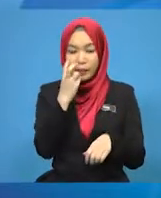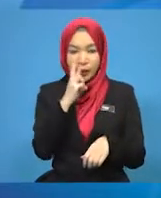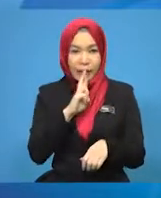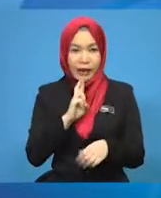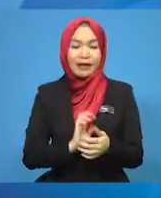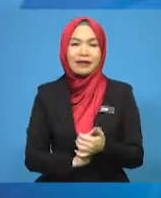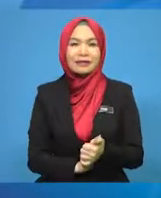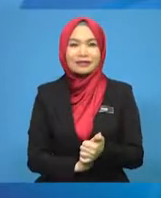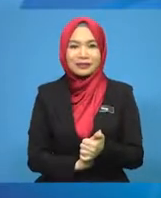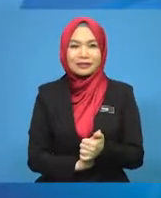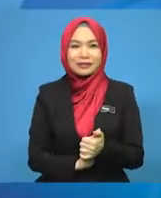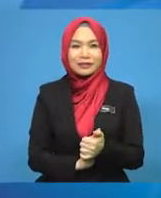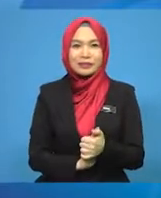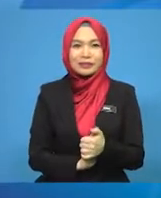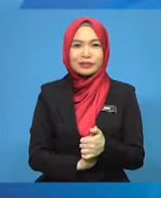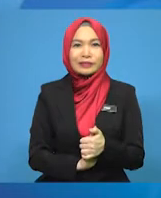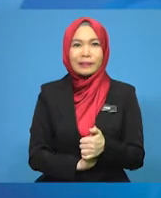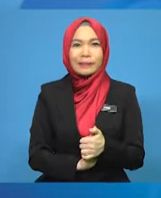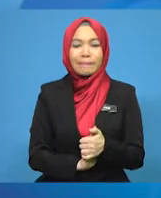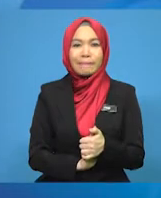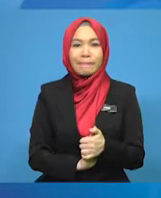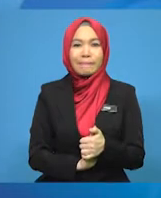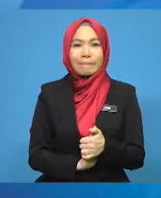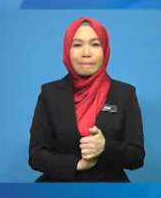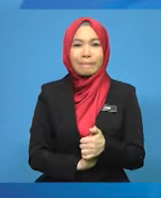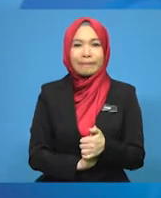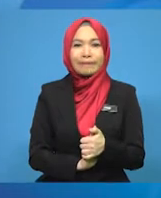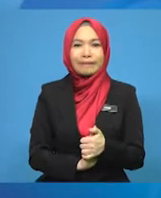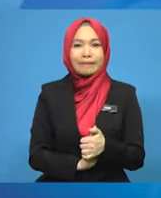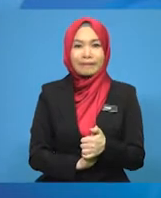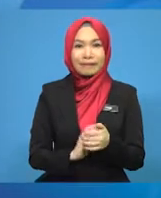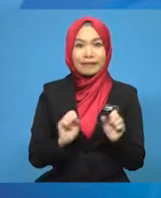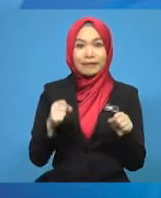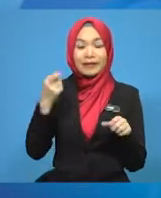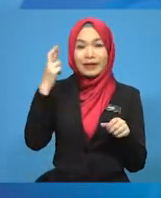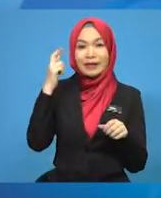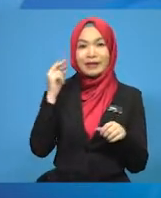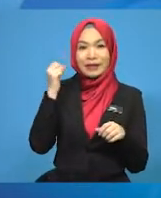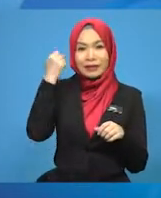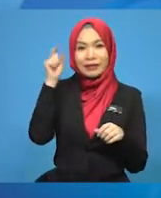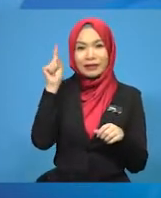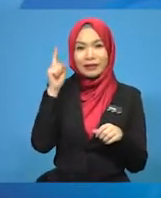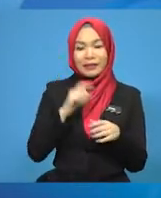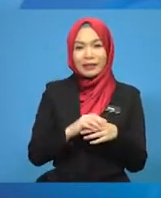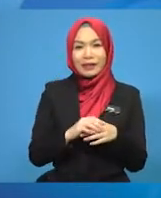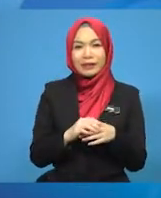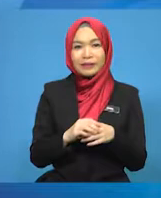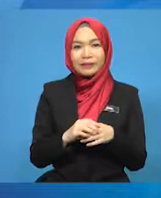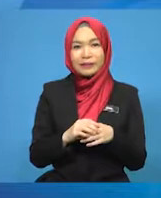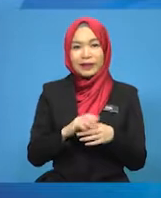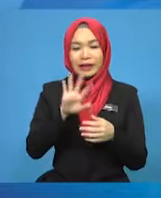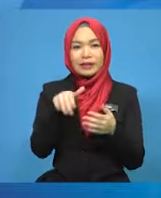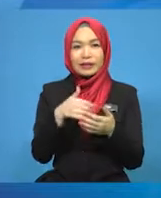tadi? Banyak input-input dan berserta animasi yang baik supaya kita semua dapat lebih faham. Dan saya yakin kamu